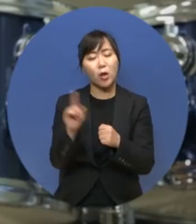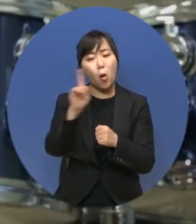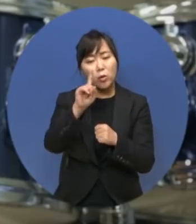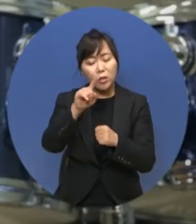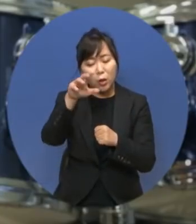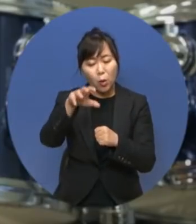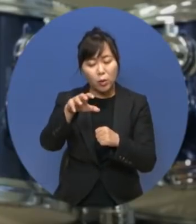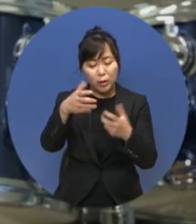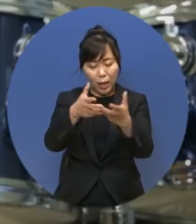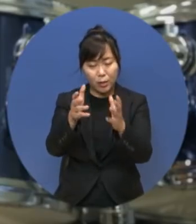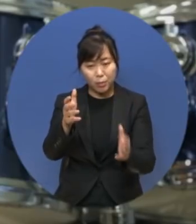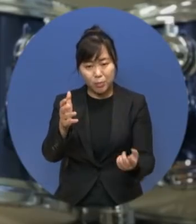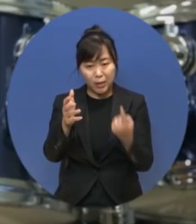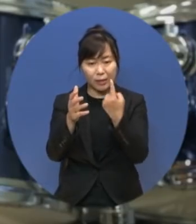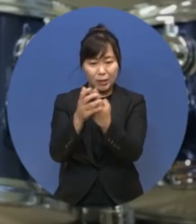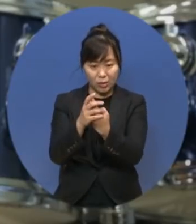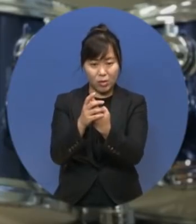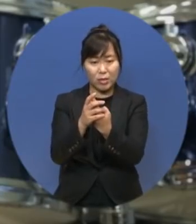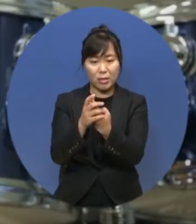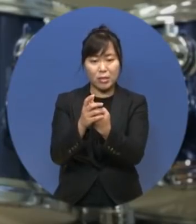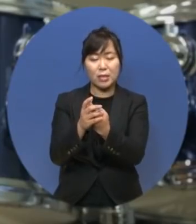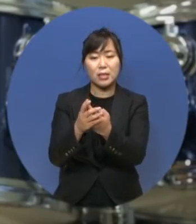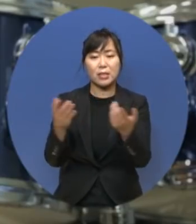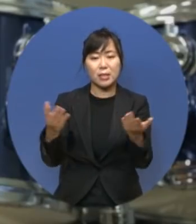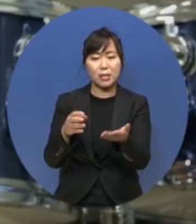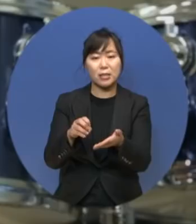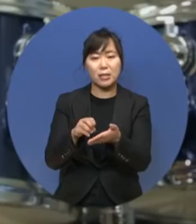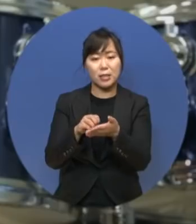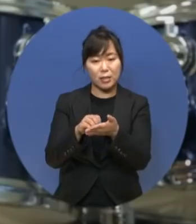어디에 소속이 되어서